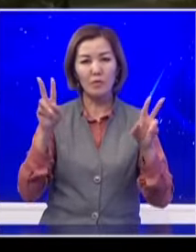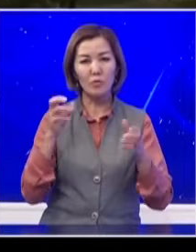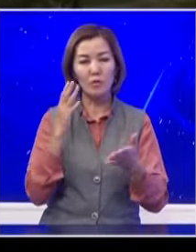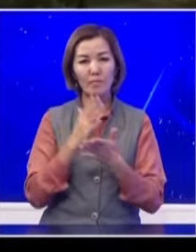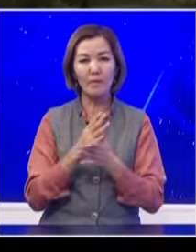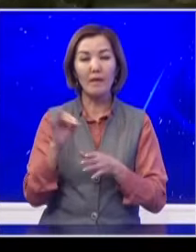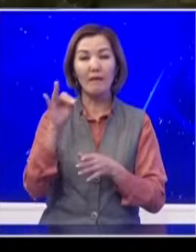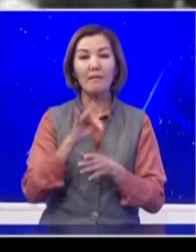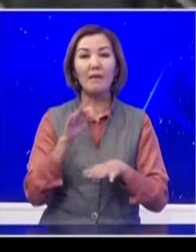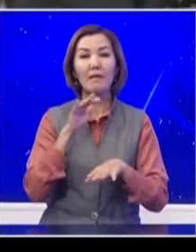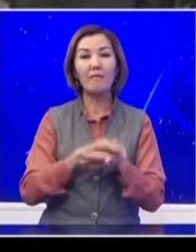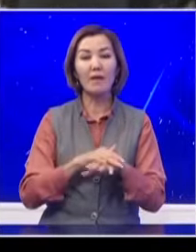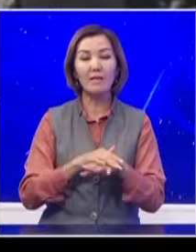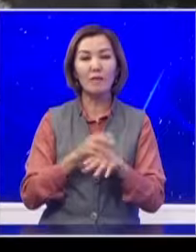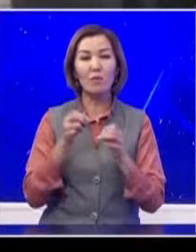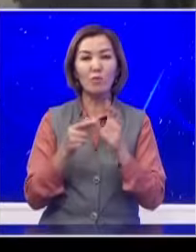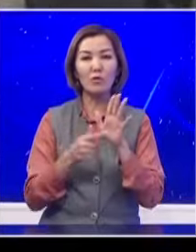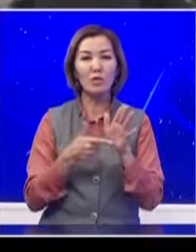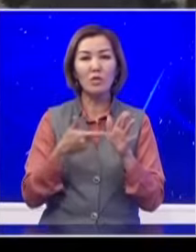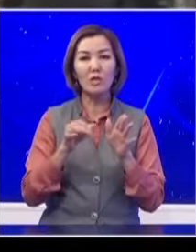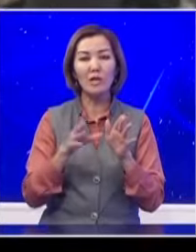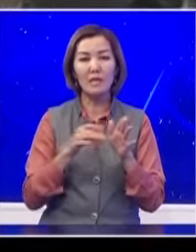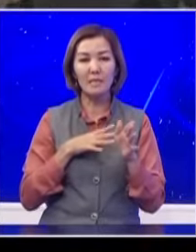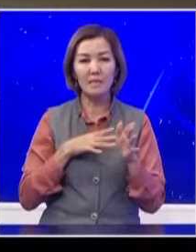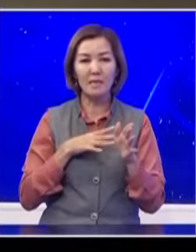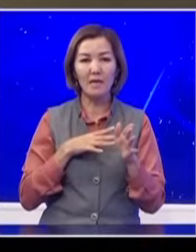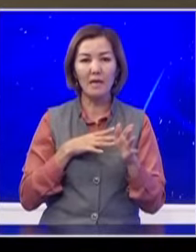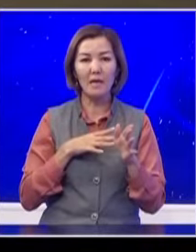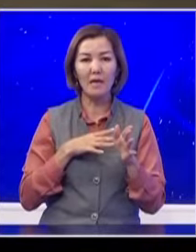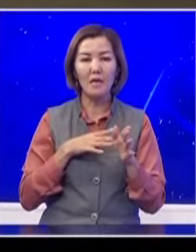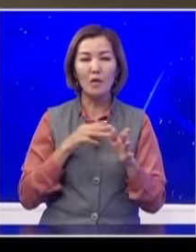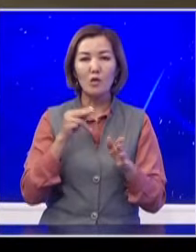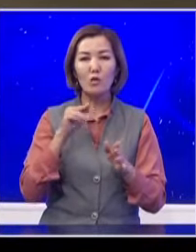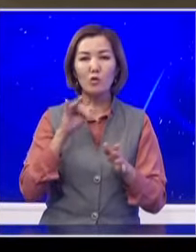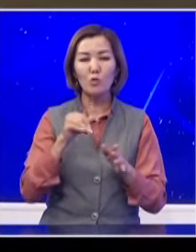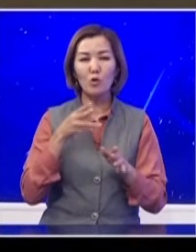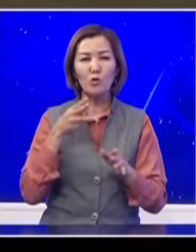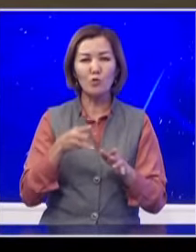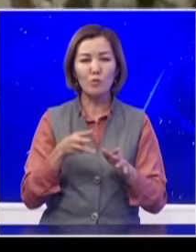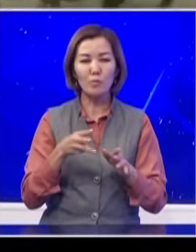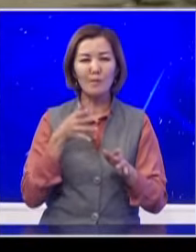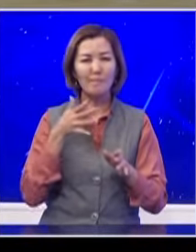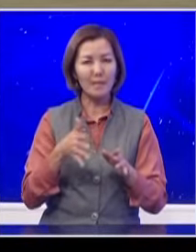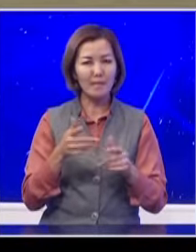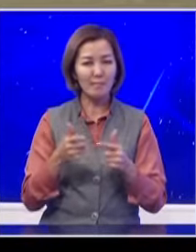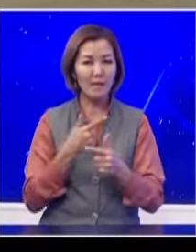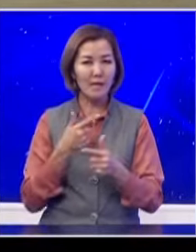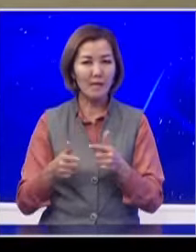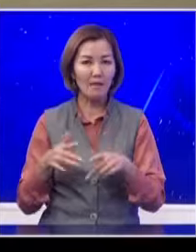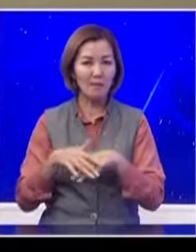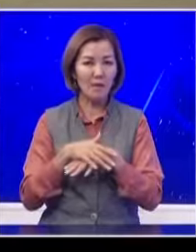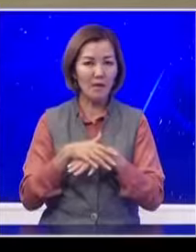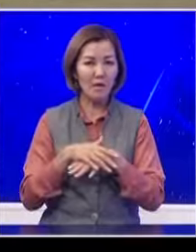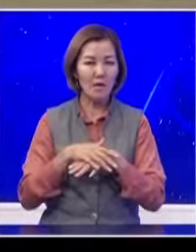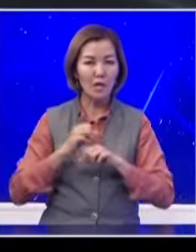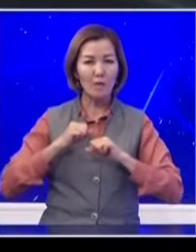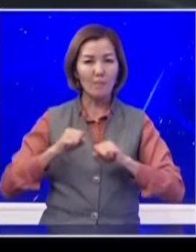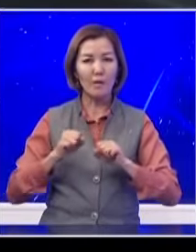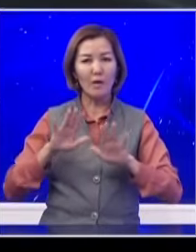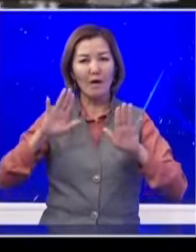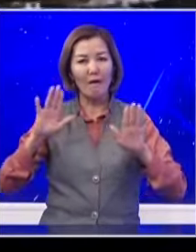деректерге көз жүгіртсек, 17-ші ғасырдың аяғында Бақайшына дейін қаруланған жоңғардың 3000 мен 5000 аралығындағы қолы Тұтқиылдан